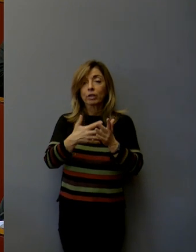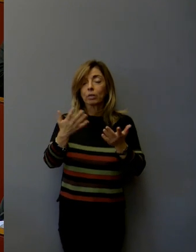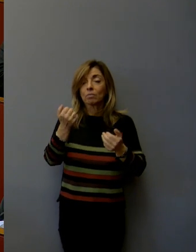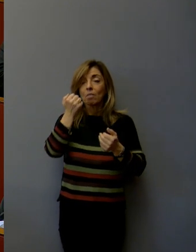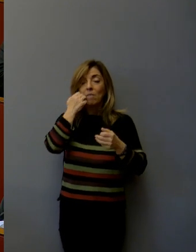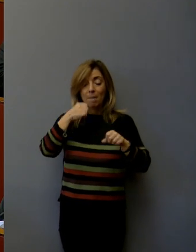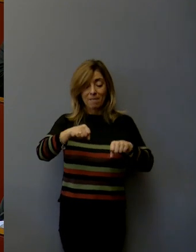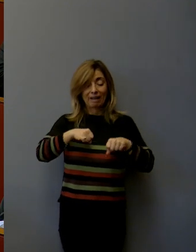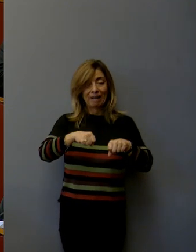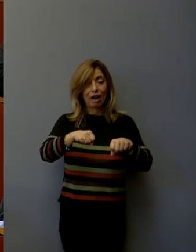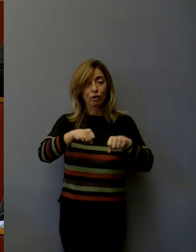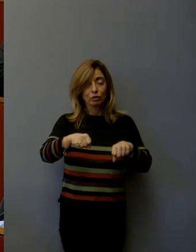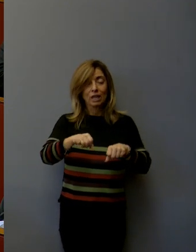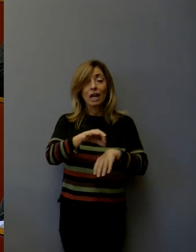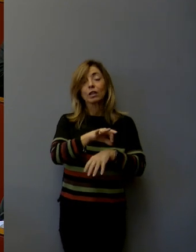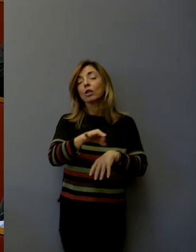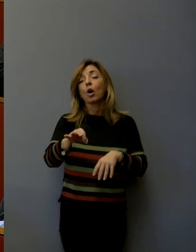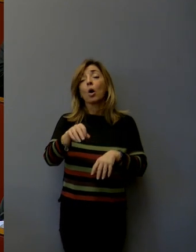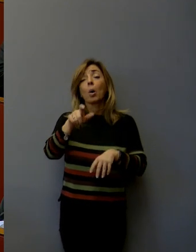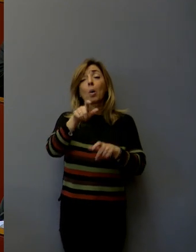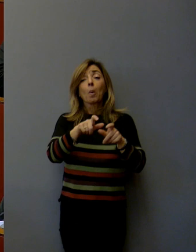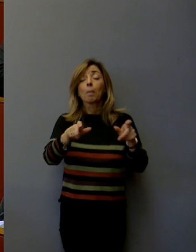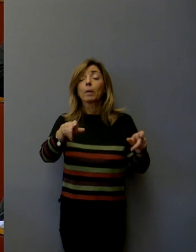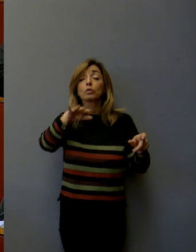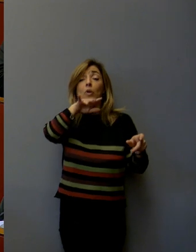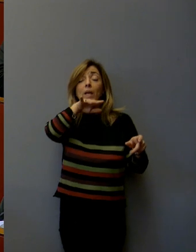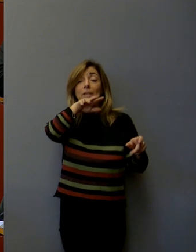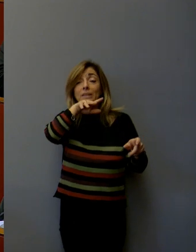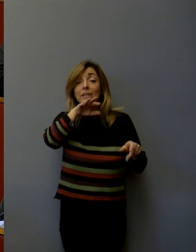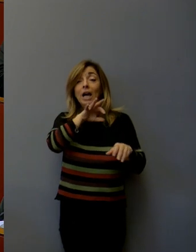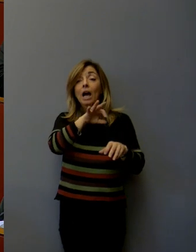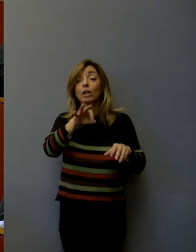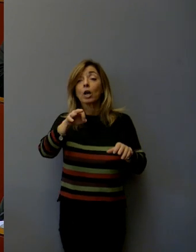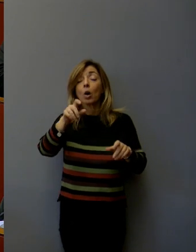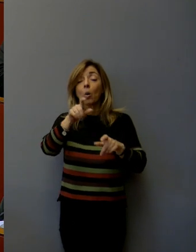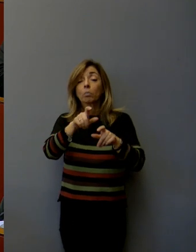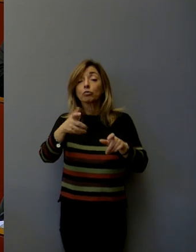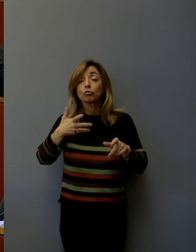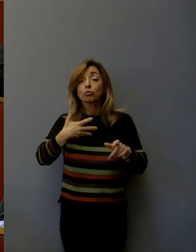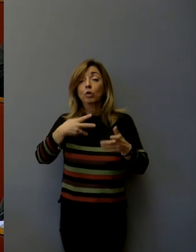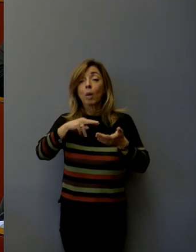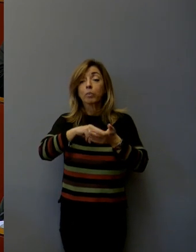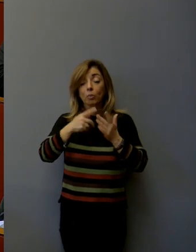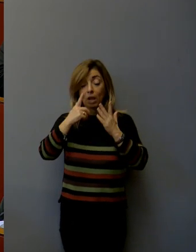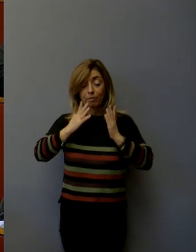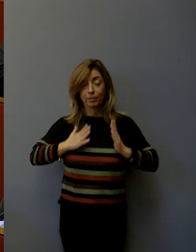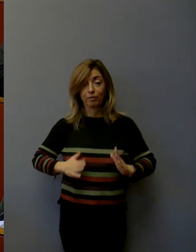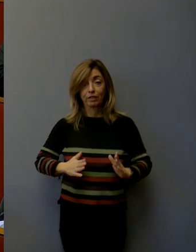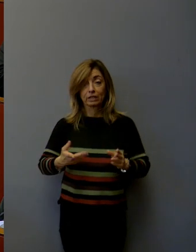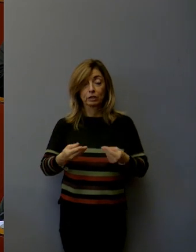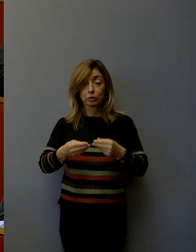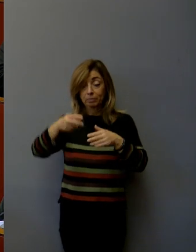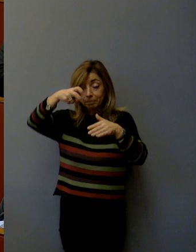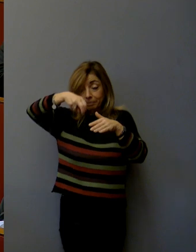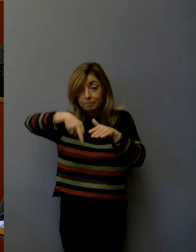mamme con carrozzelle persone anche anziane o semplicemente che hanno dei problemi fisici quindi o si trova un sistema